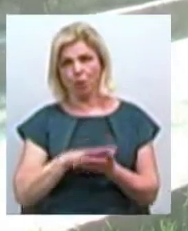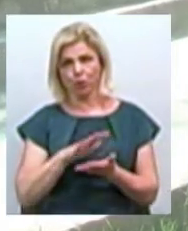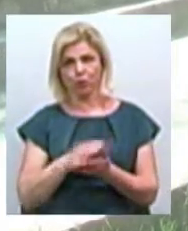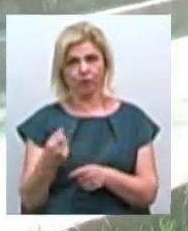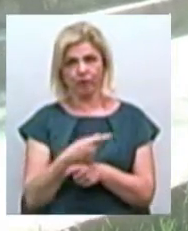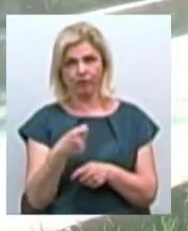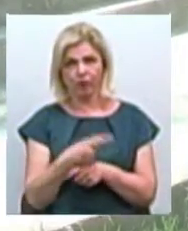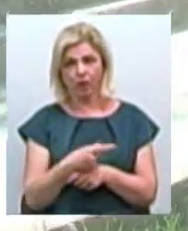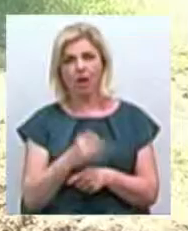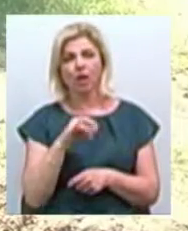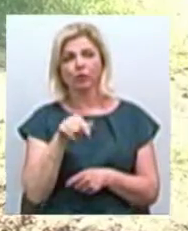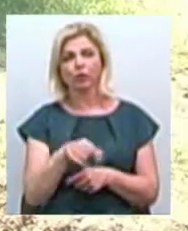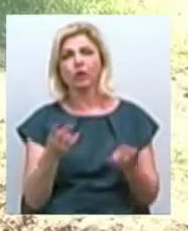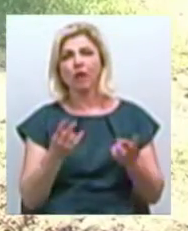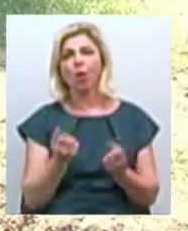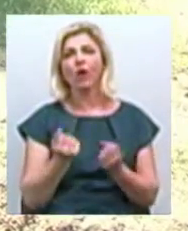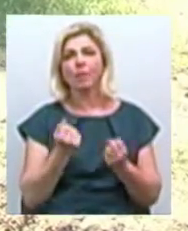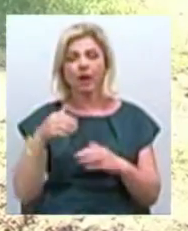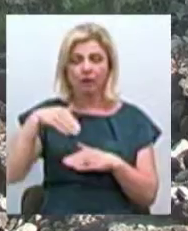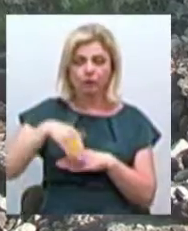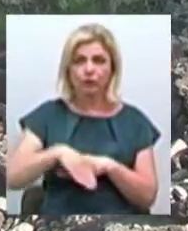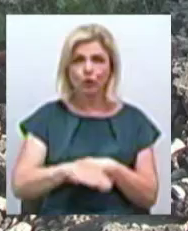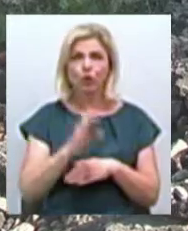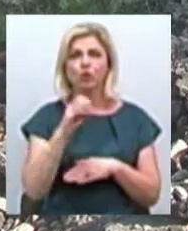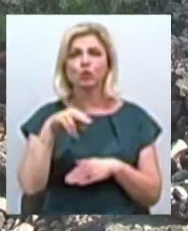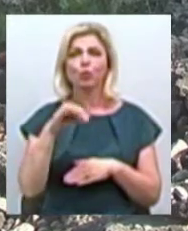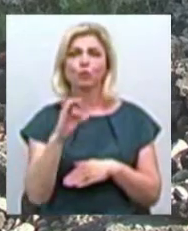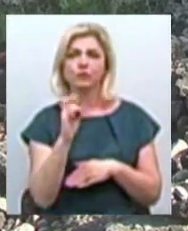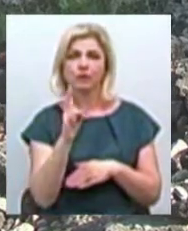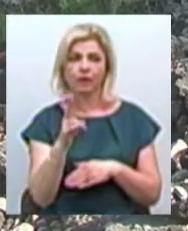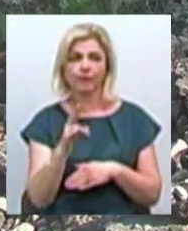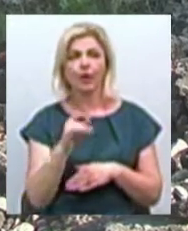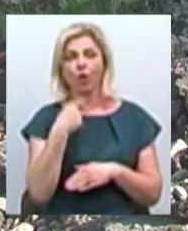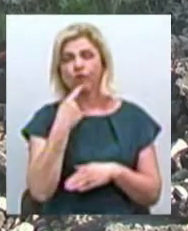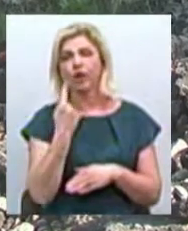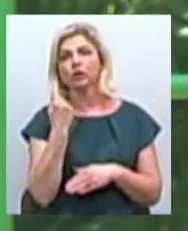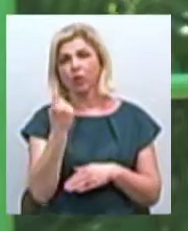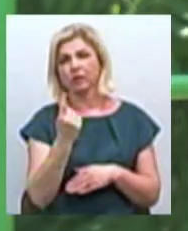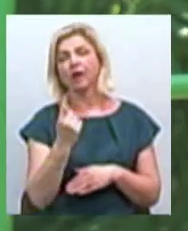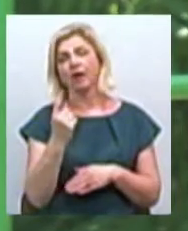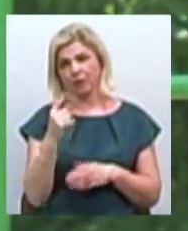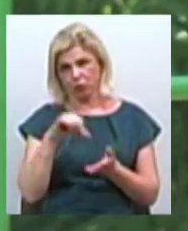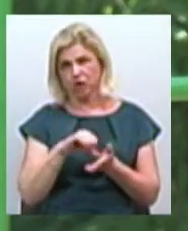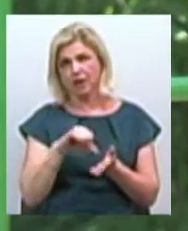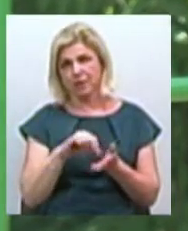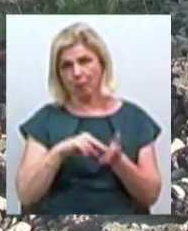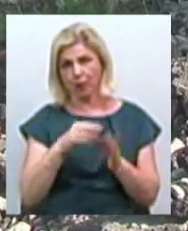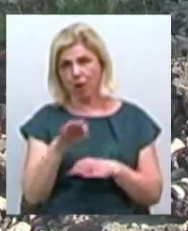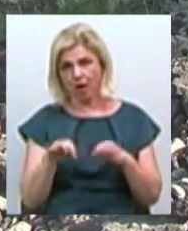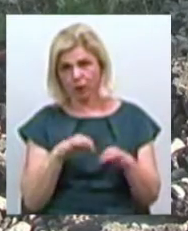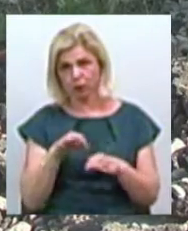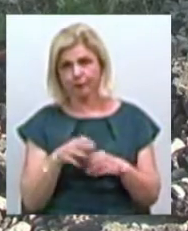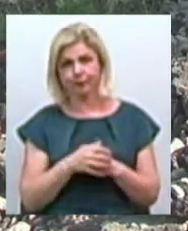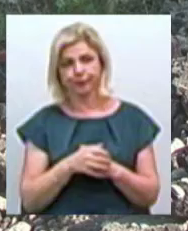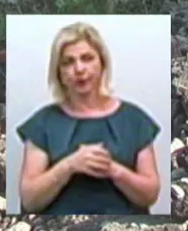треба укріплювати, убезпечити спуски, говорить заступниця керівника осередку Української академії лідерства у Миколаєві Ірина Цуркан.